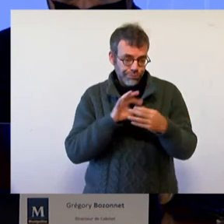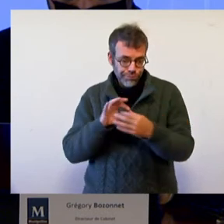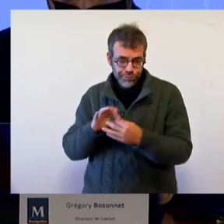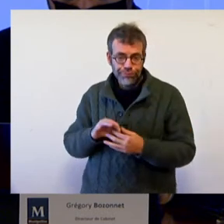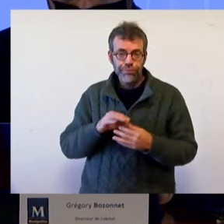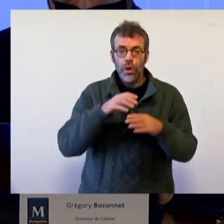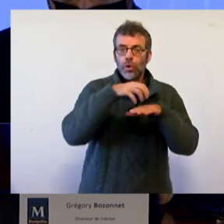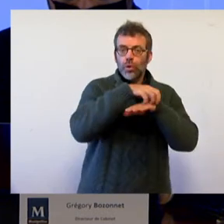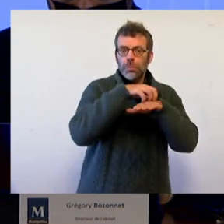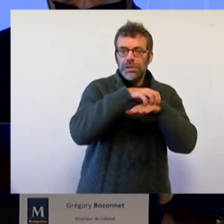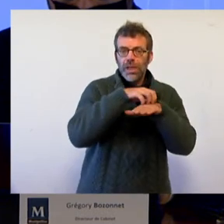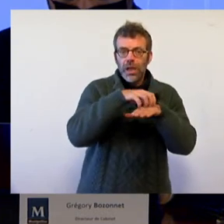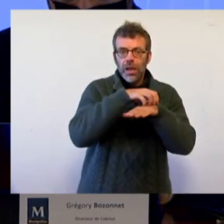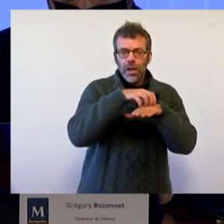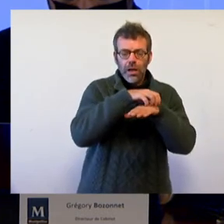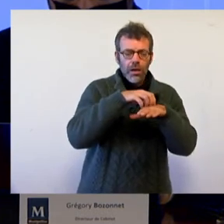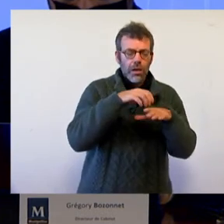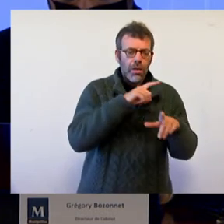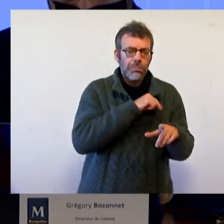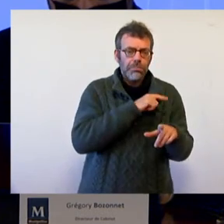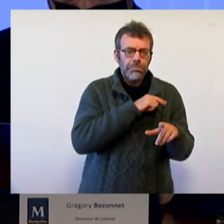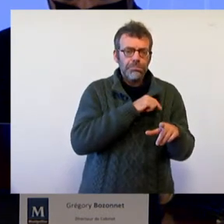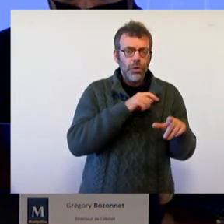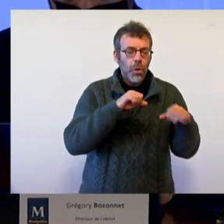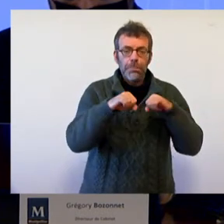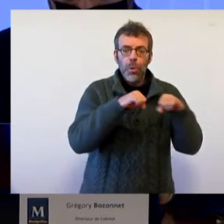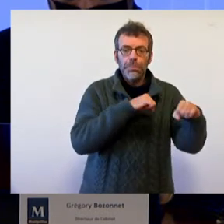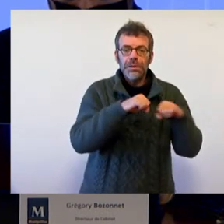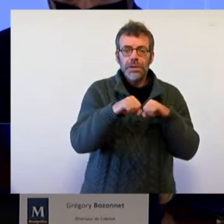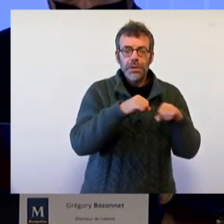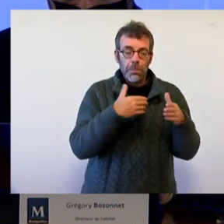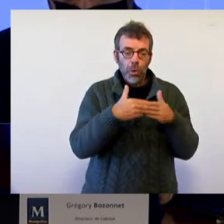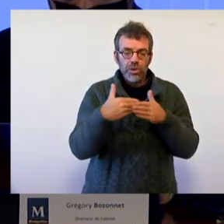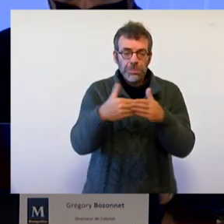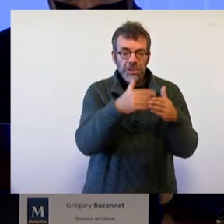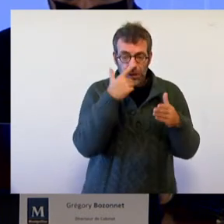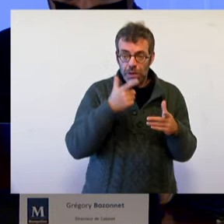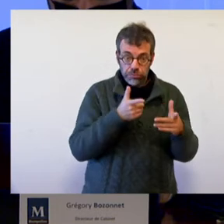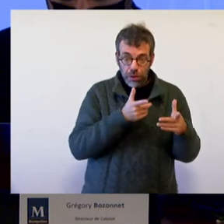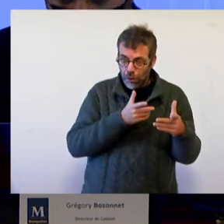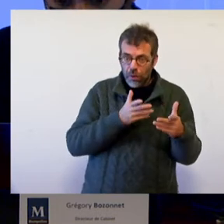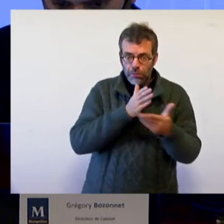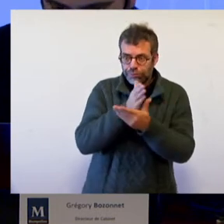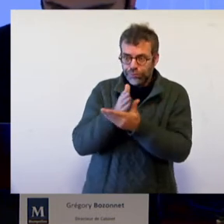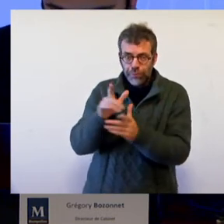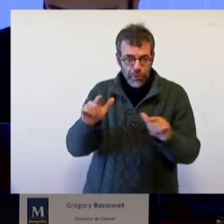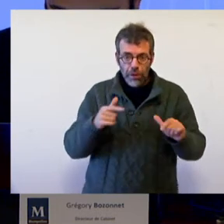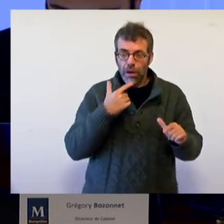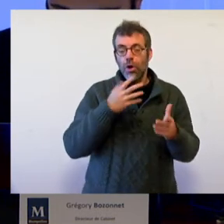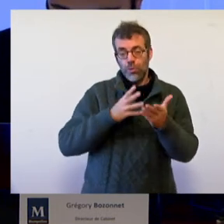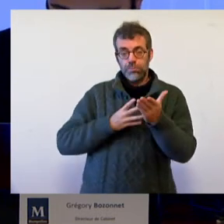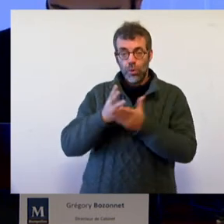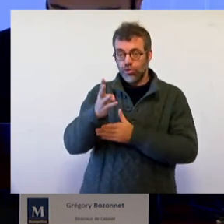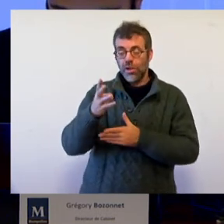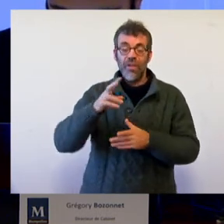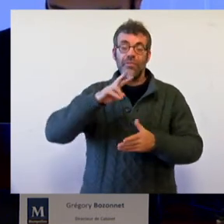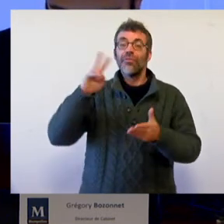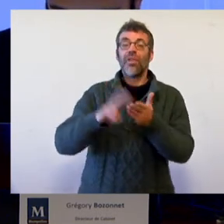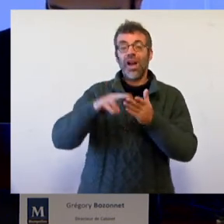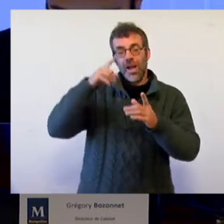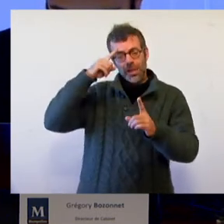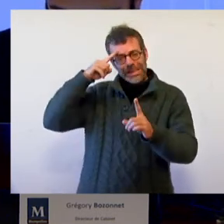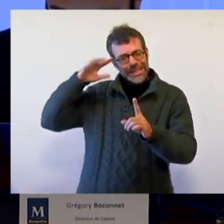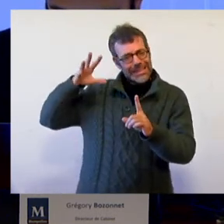commissariats mobiles de proximité. Bref, des projets et une ambition. Et je voudrais pour finir saluer